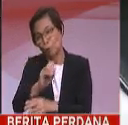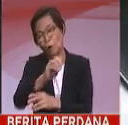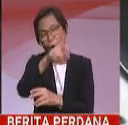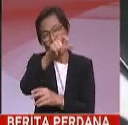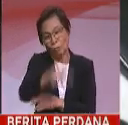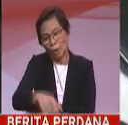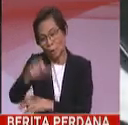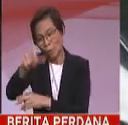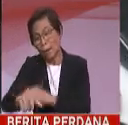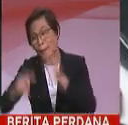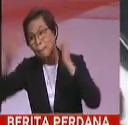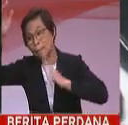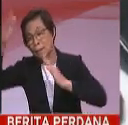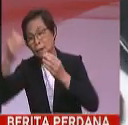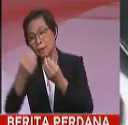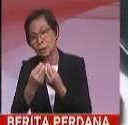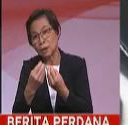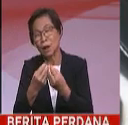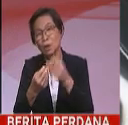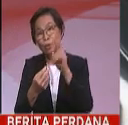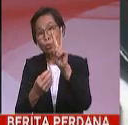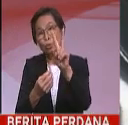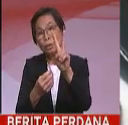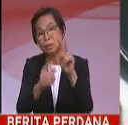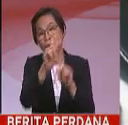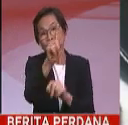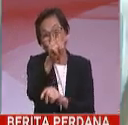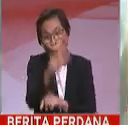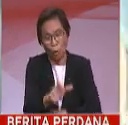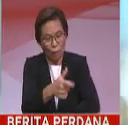penduduk Malaysia dengan 2 dos seorang.